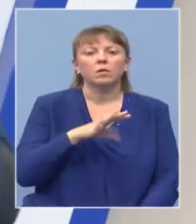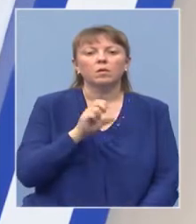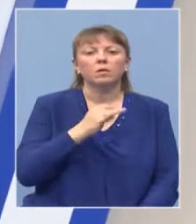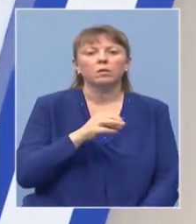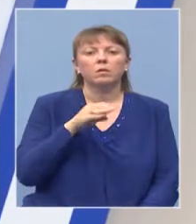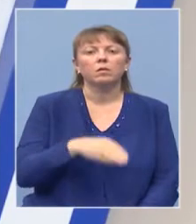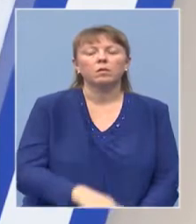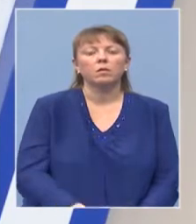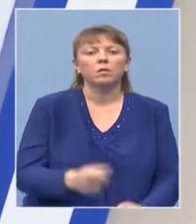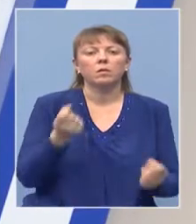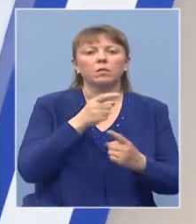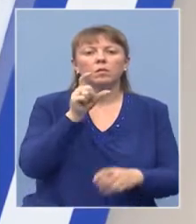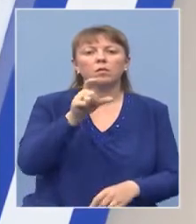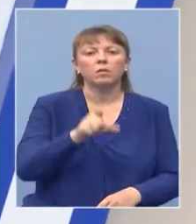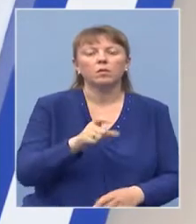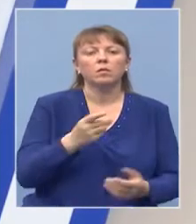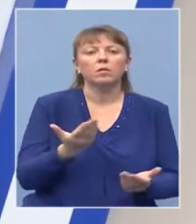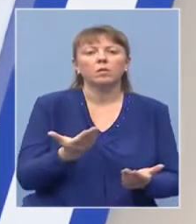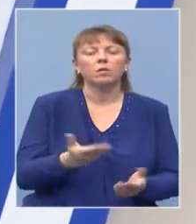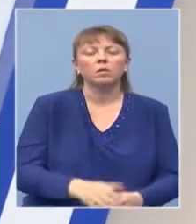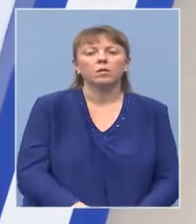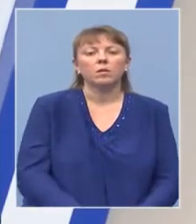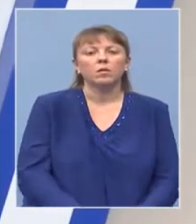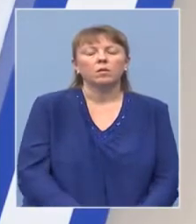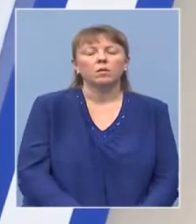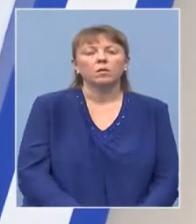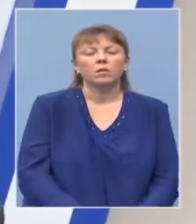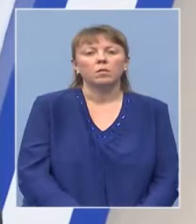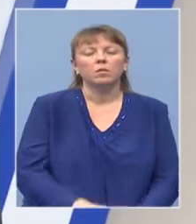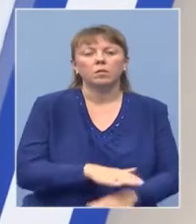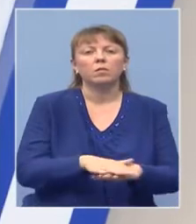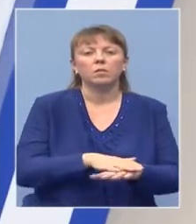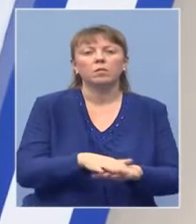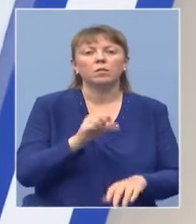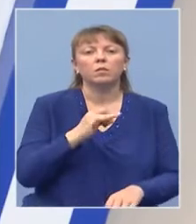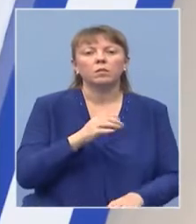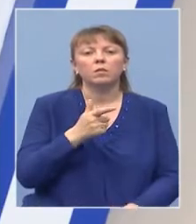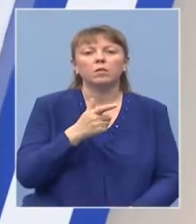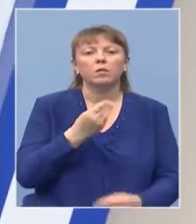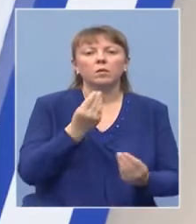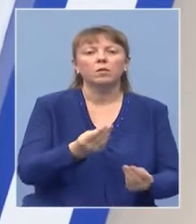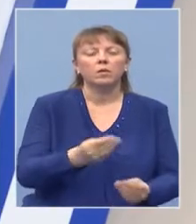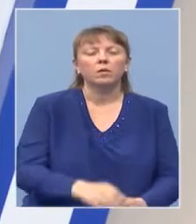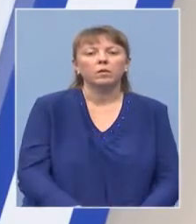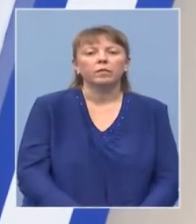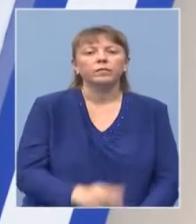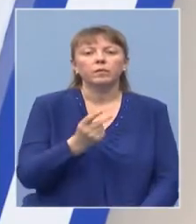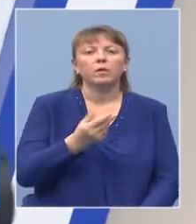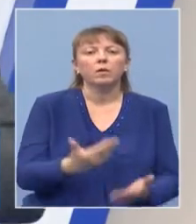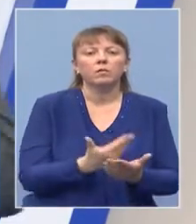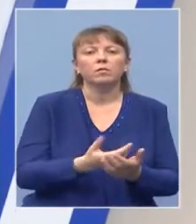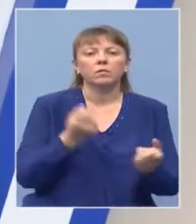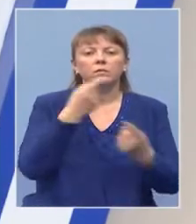Вот как узнать человеку о том, что сейчас, вот, будем так говорить, на рынке цифровых услуг, да, для него предоставлено? Вот где эту информацию